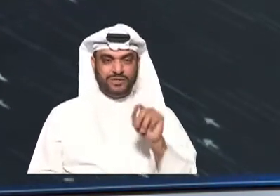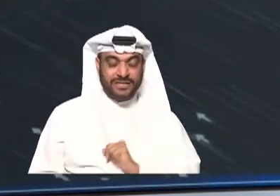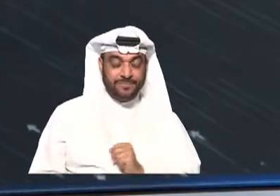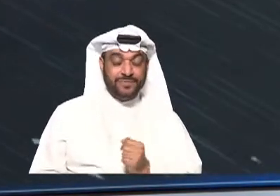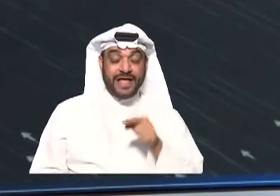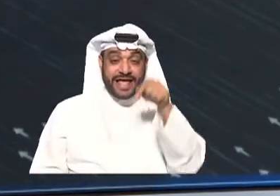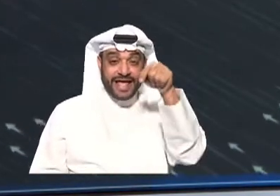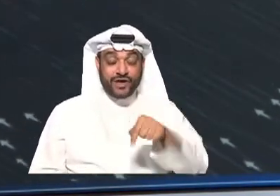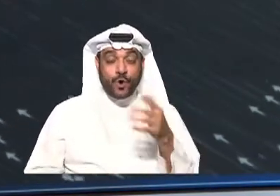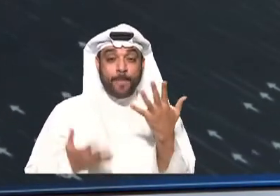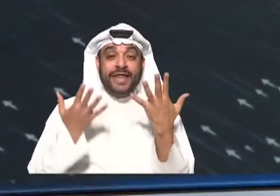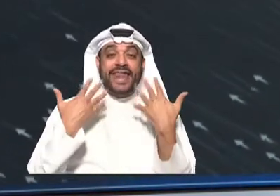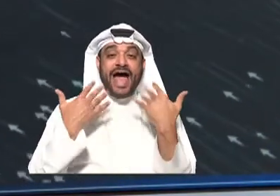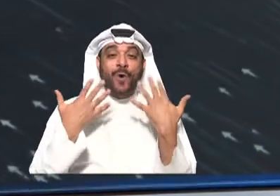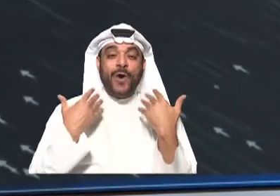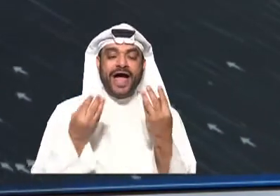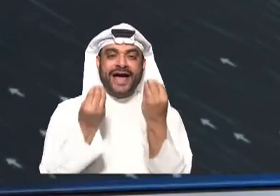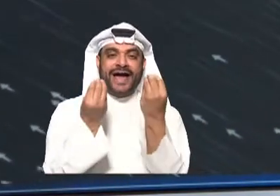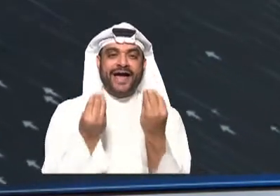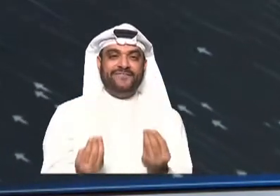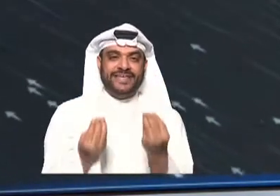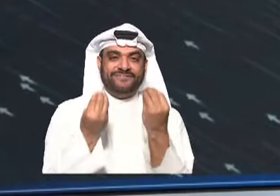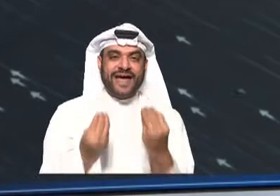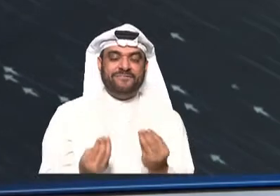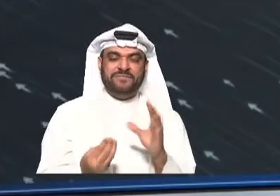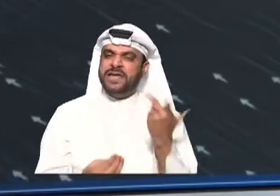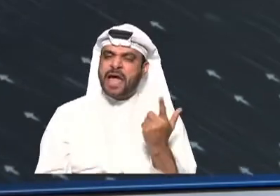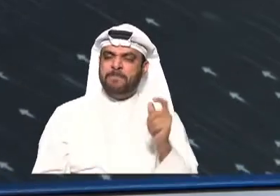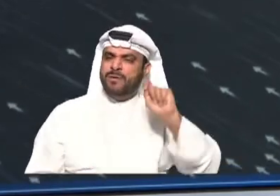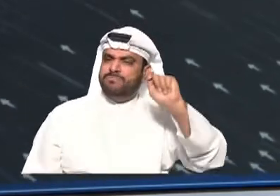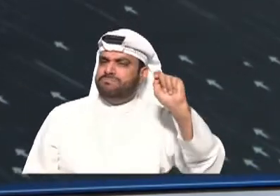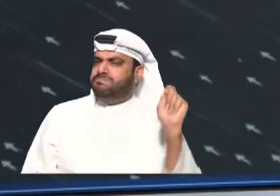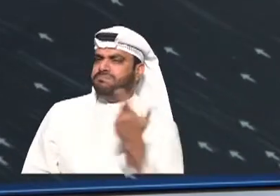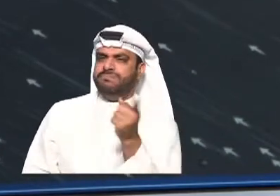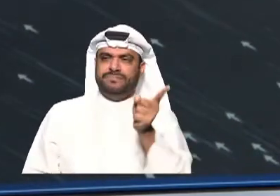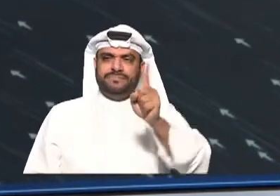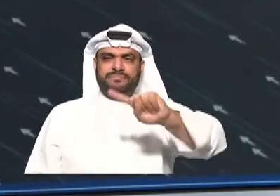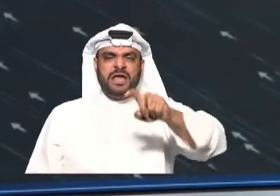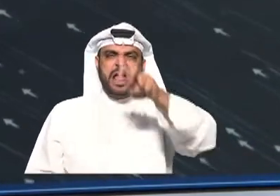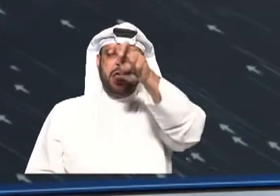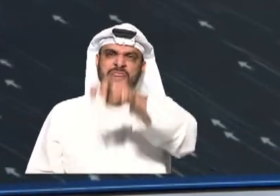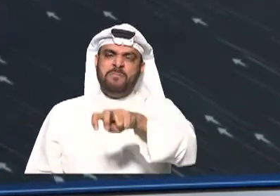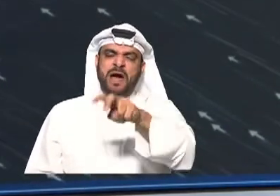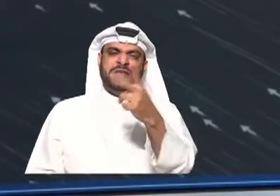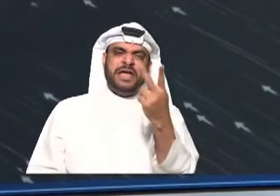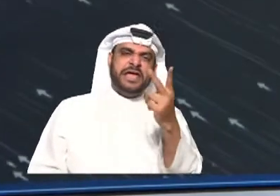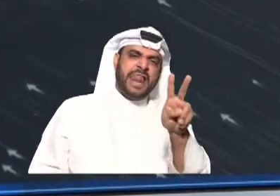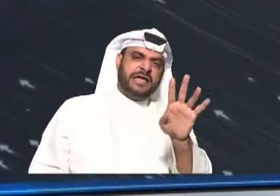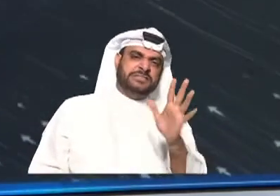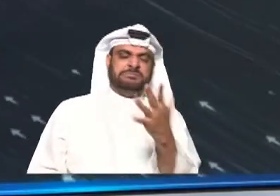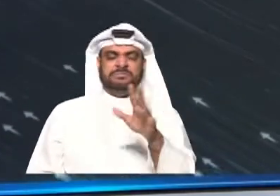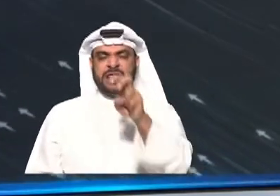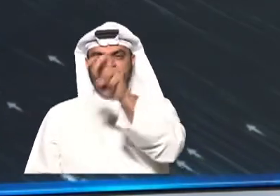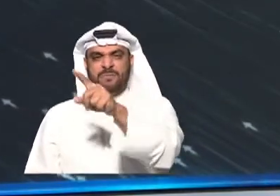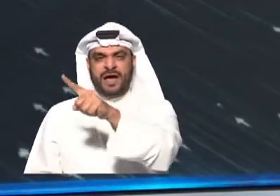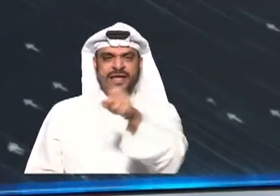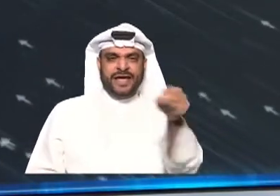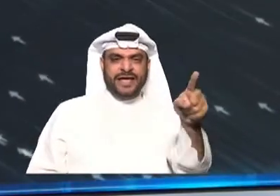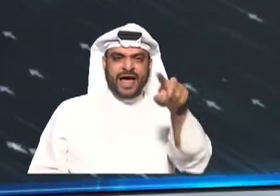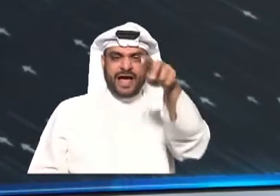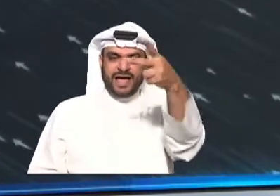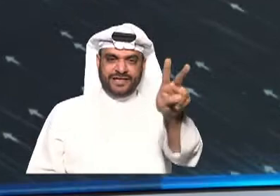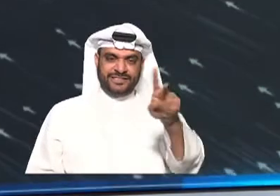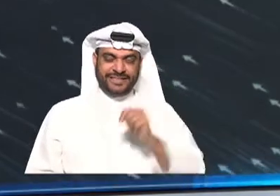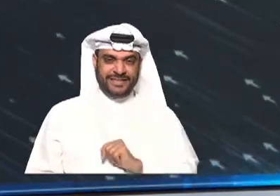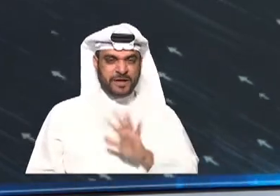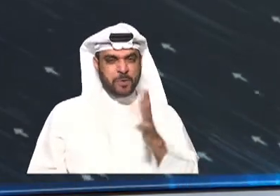جنوبي شرقي خفيف لما تدل السرعة 8 إلى 28 كيلومتر في الساعة بشكل عام، وأجواء معتدلة، ومتوقع تصل درجات